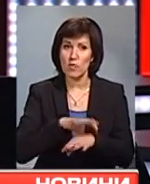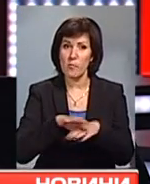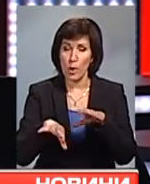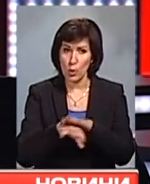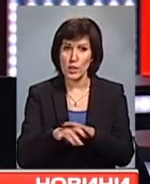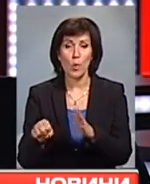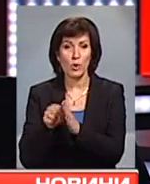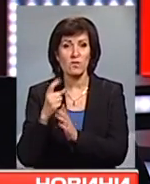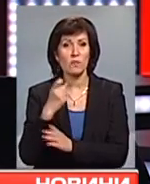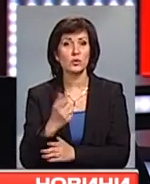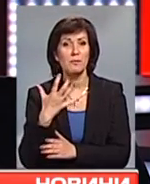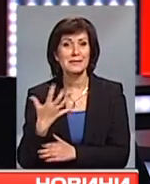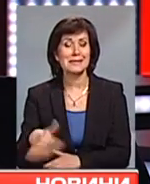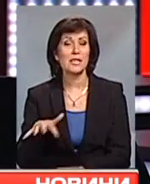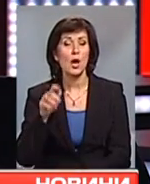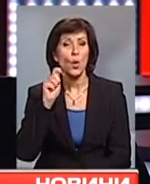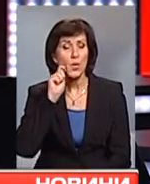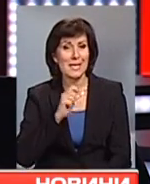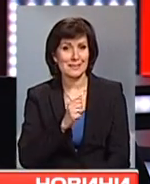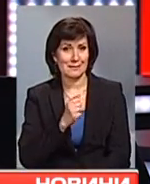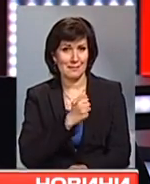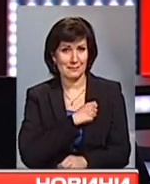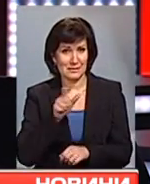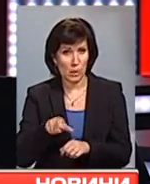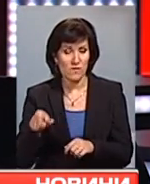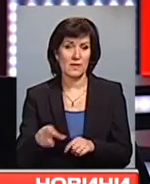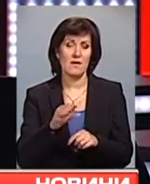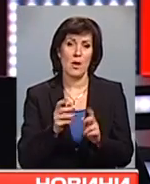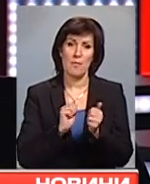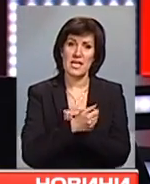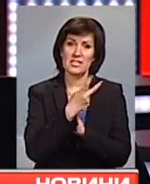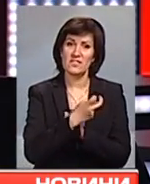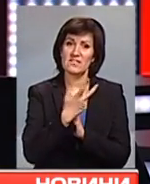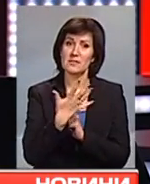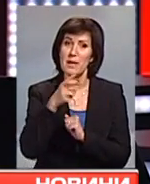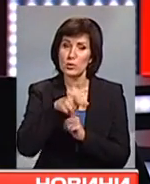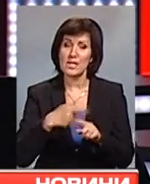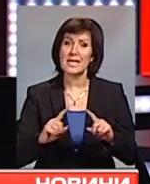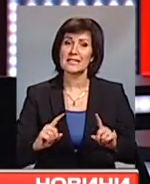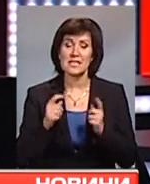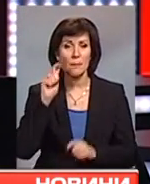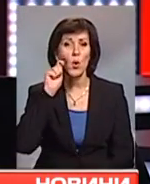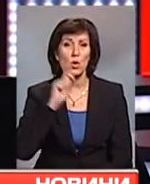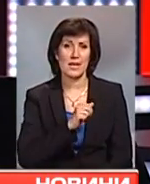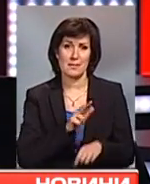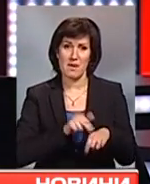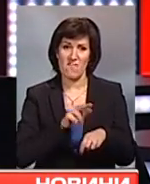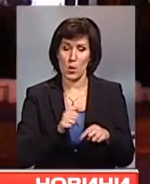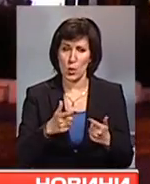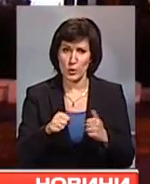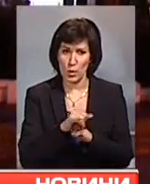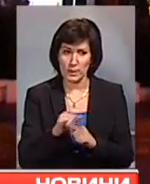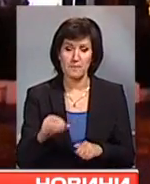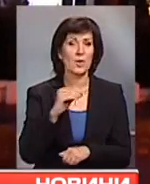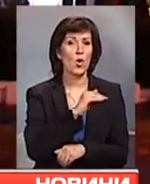полоні у бойовиків нині 150 українських силовиків. Їх обміняють на 225 людей, яких затримали українські правоохоронні